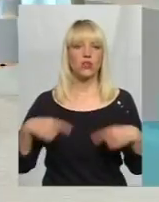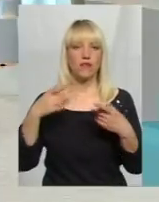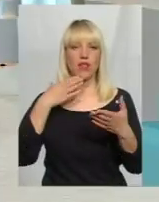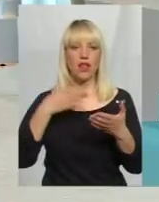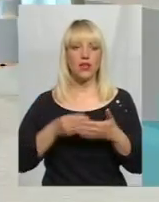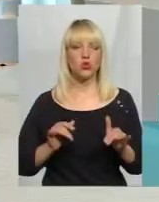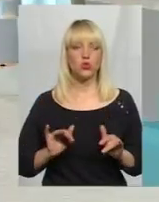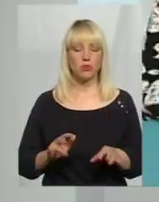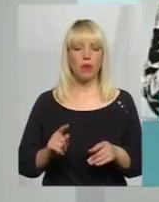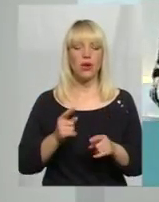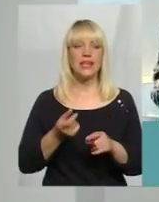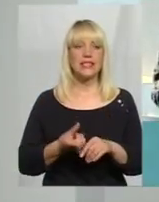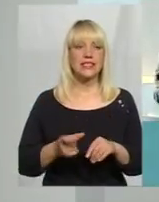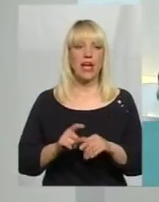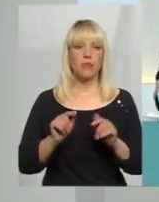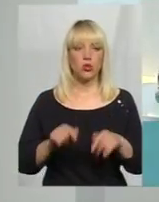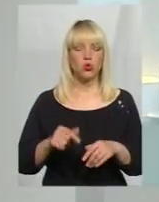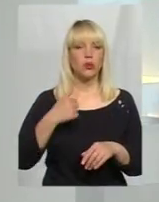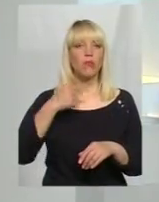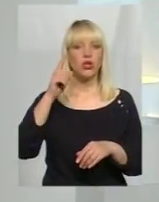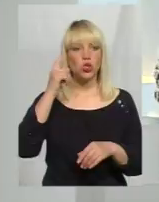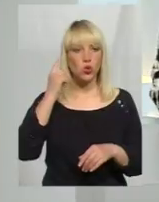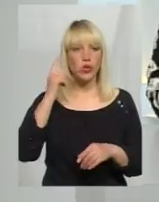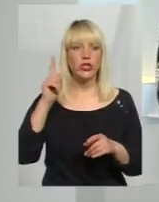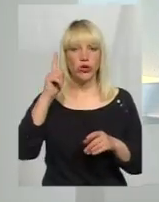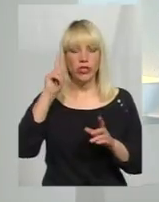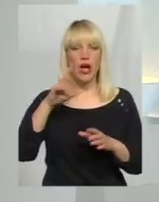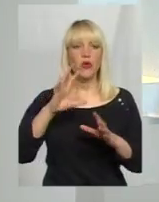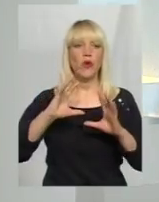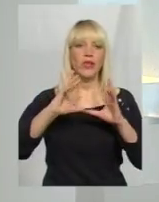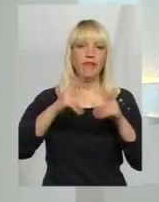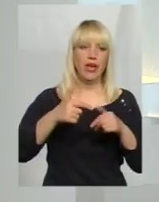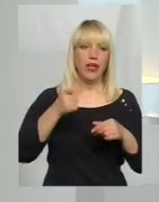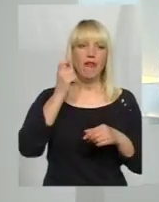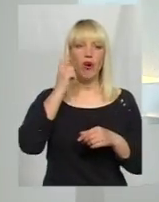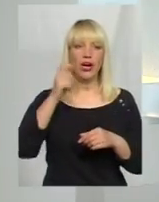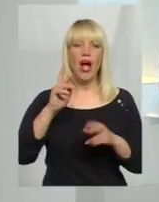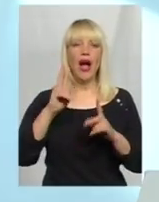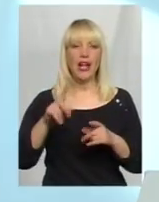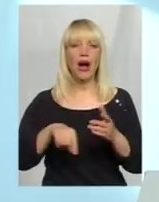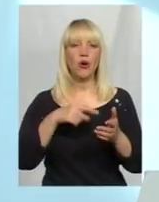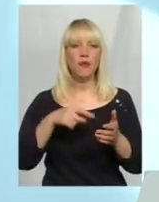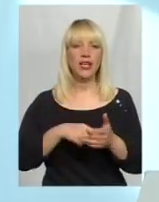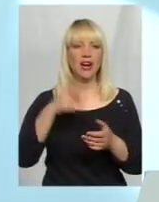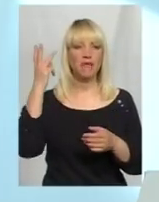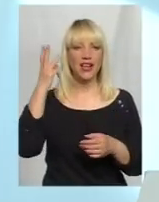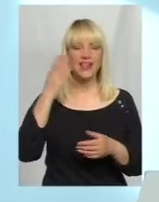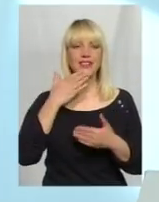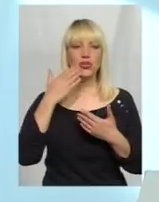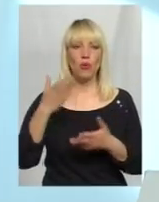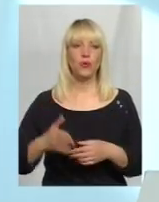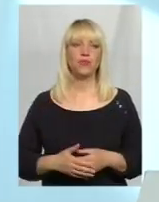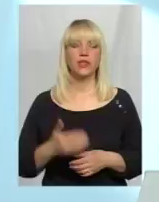Ми почули про те, що знають і в світі, і в Україні, а от як в Хмельницькому? Ну, ви знаєте,